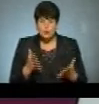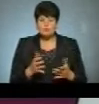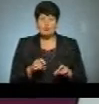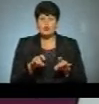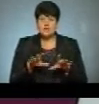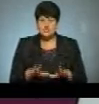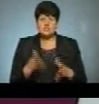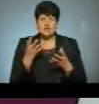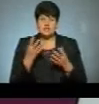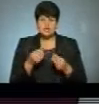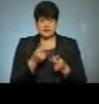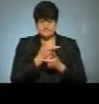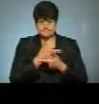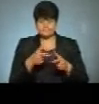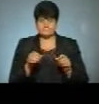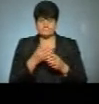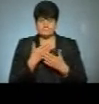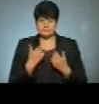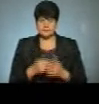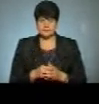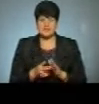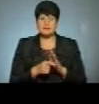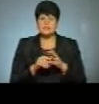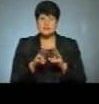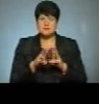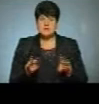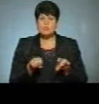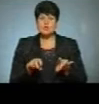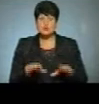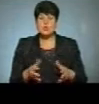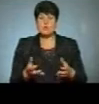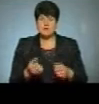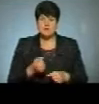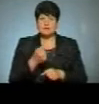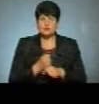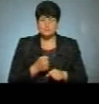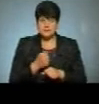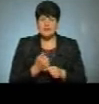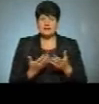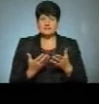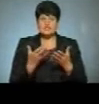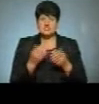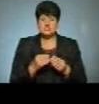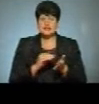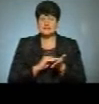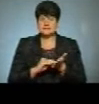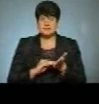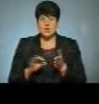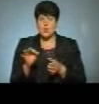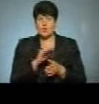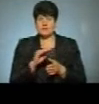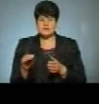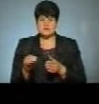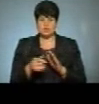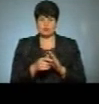рішення досі не оприлюднили. Кабінет міністрів відповідну постанову прийняв з доопрацюваннями, але вона ще не опублікована на офіційному